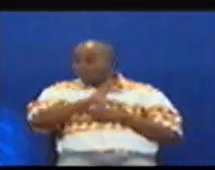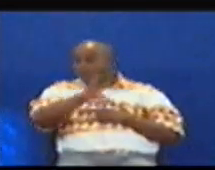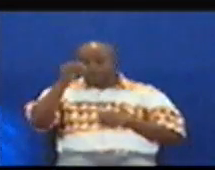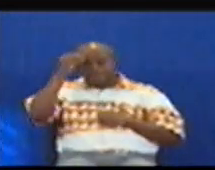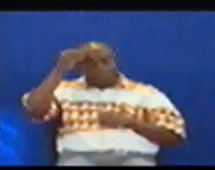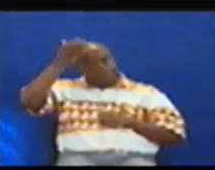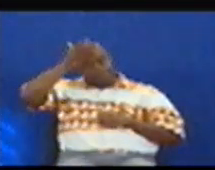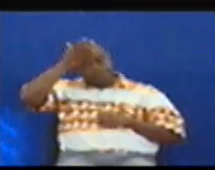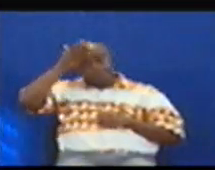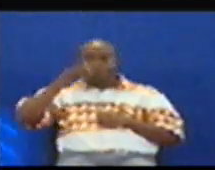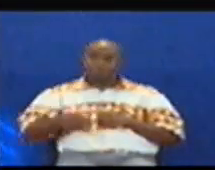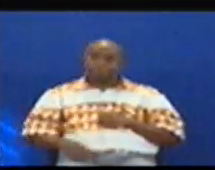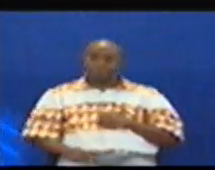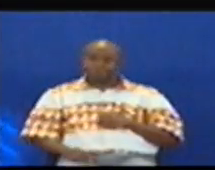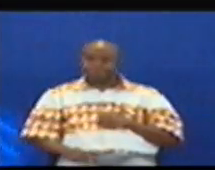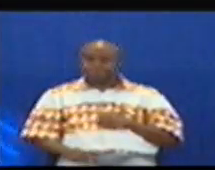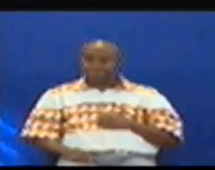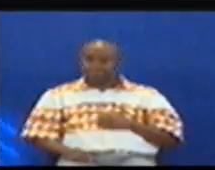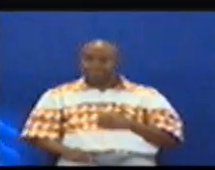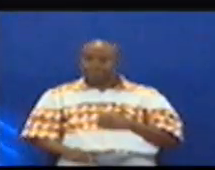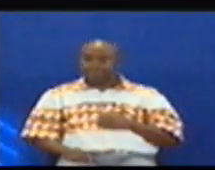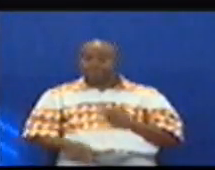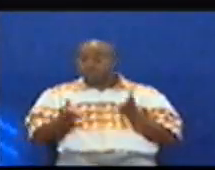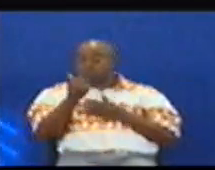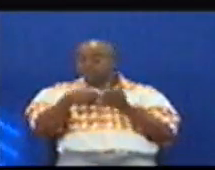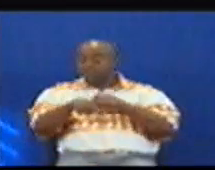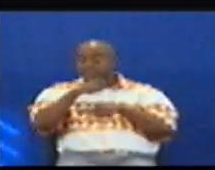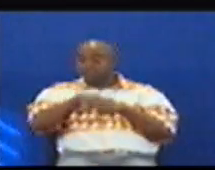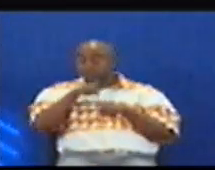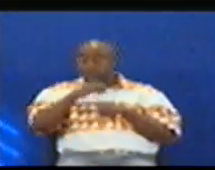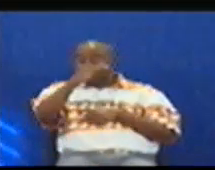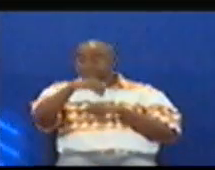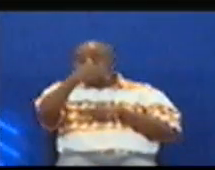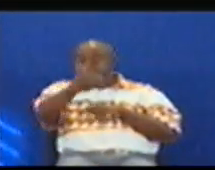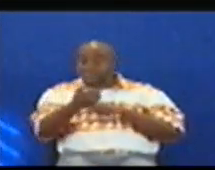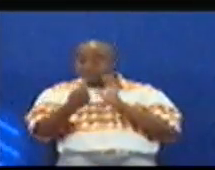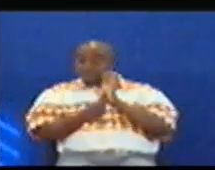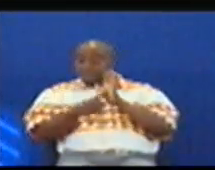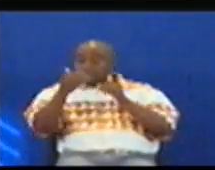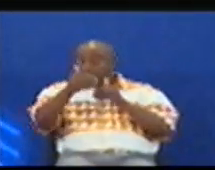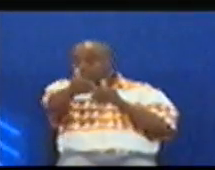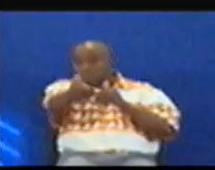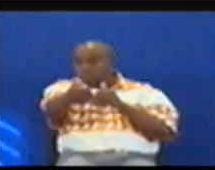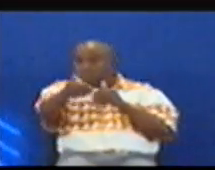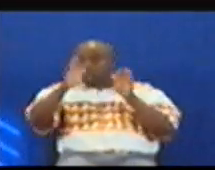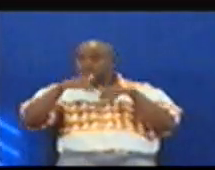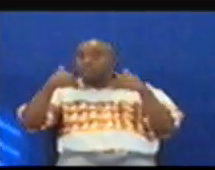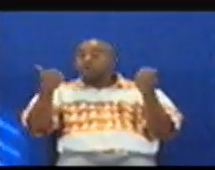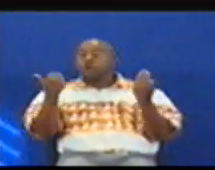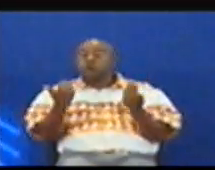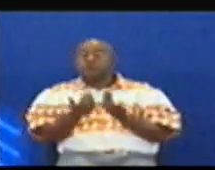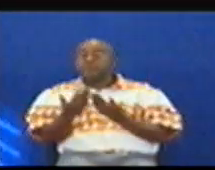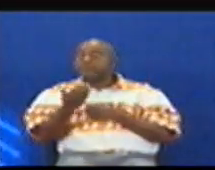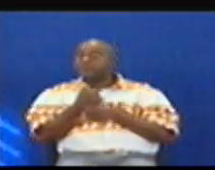Spika, ninayasema haya kwa sababu ni wazi kabisa ndani ya kipindi cha miezi sita inayokuja dunia itakwenda kupata madhara